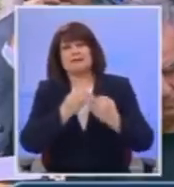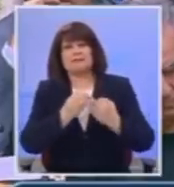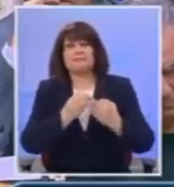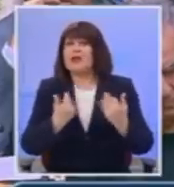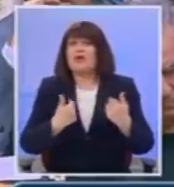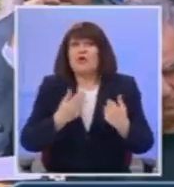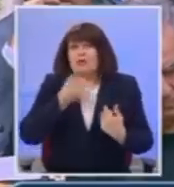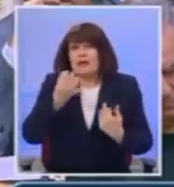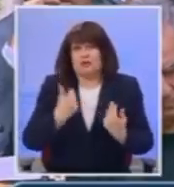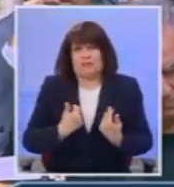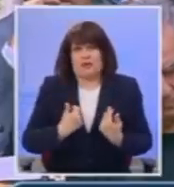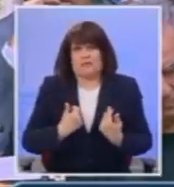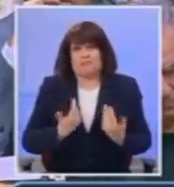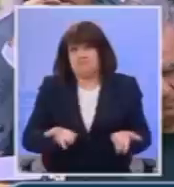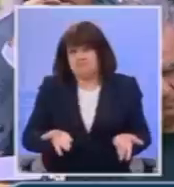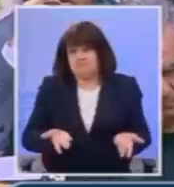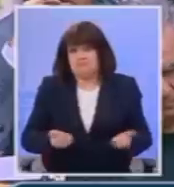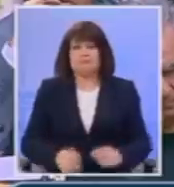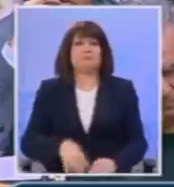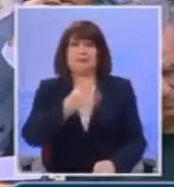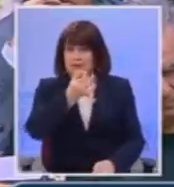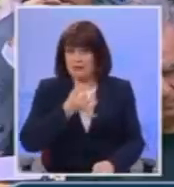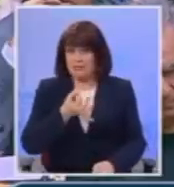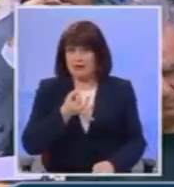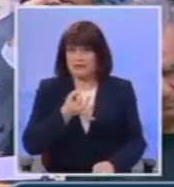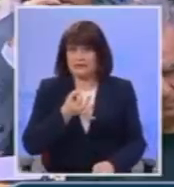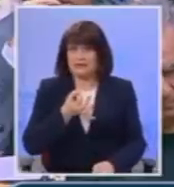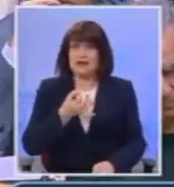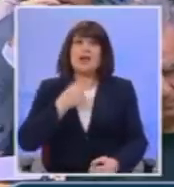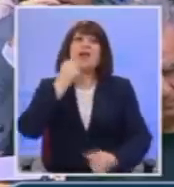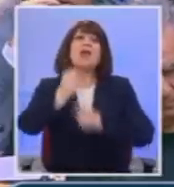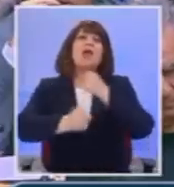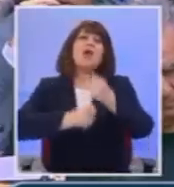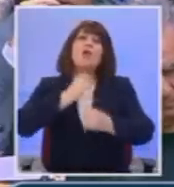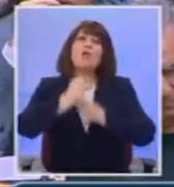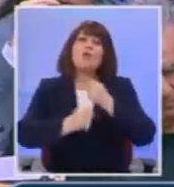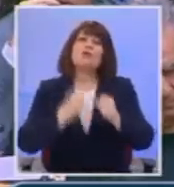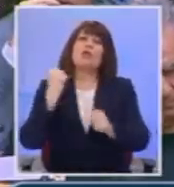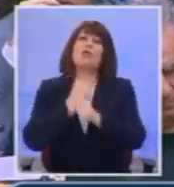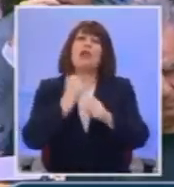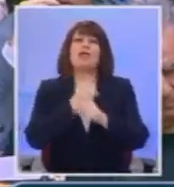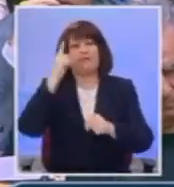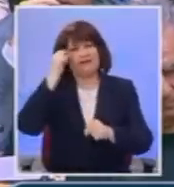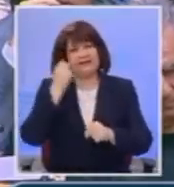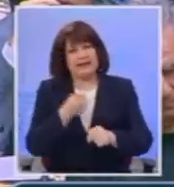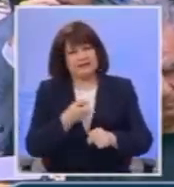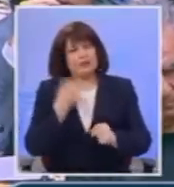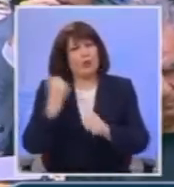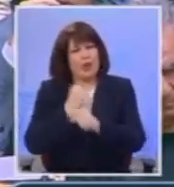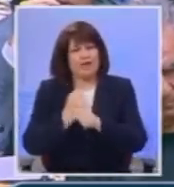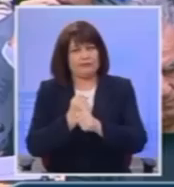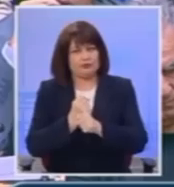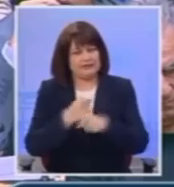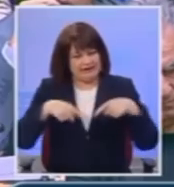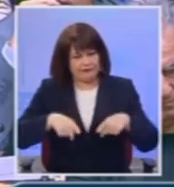το οποίο εγώ δεν ανέφερα καν. Είπατε για τους αιώνιους που δουλεύουν, που σας είπα στην τοποθέτησή μου